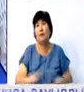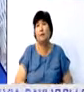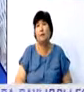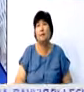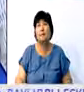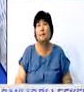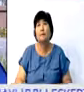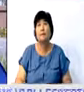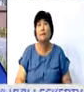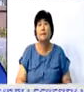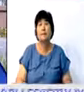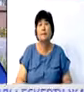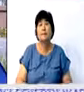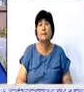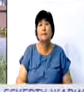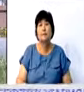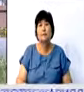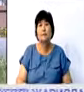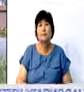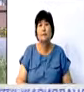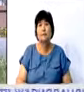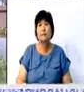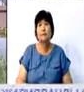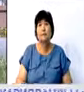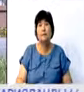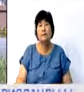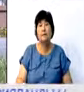Исхалиев, Жұлдыз Пірмағамбет, Алпамыс Әшірбеков, Төрехан Қожахметов, Қызылорда телеарнасы.